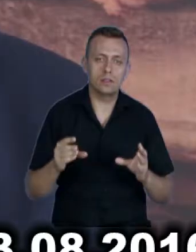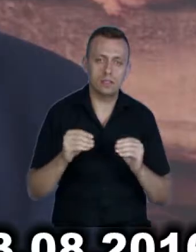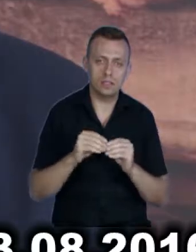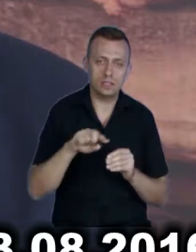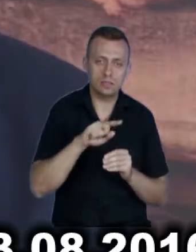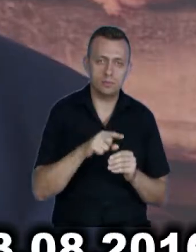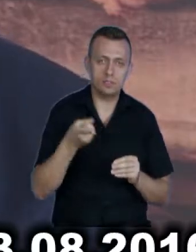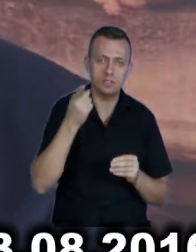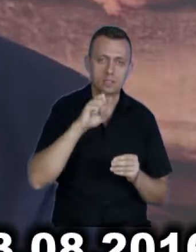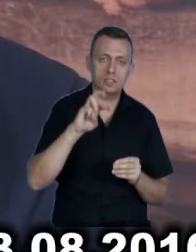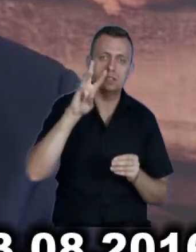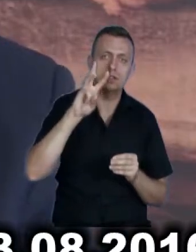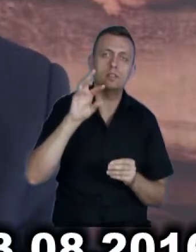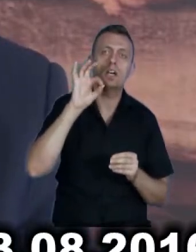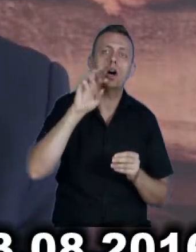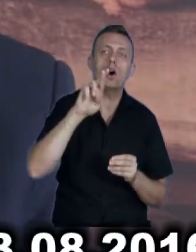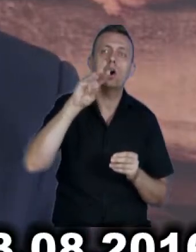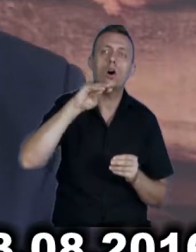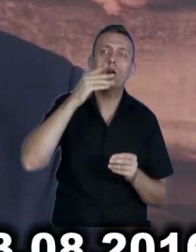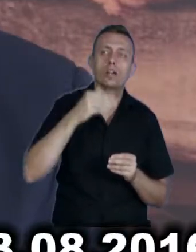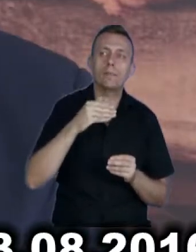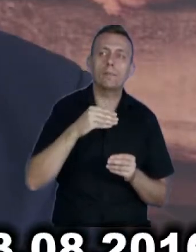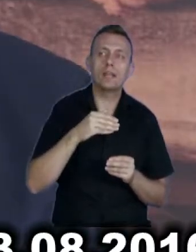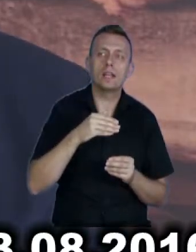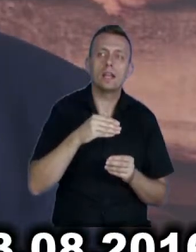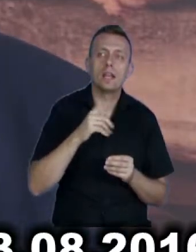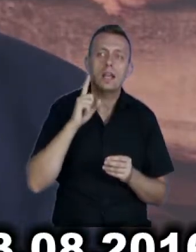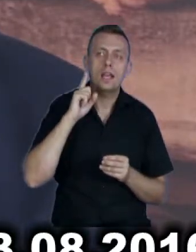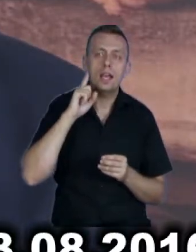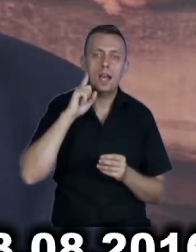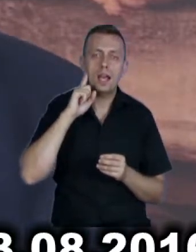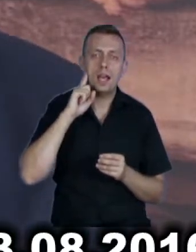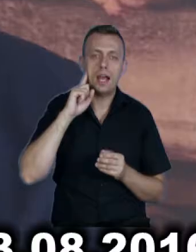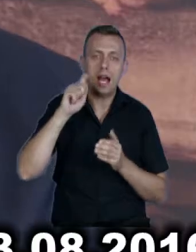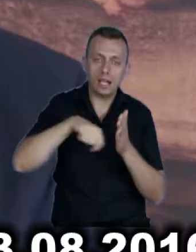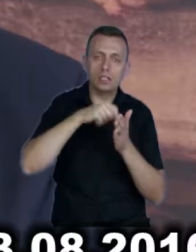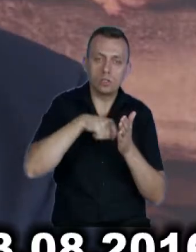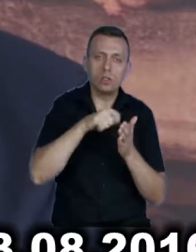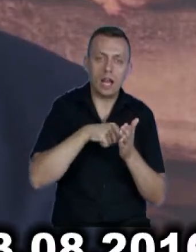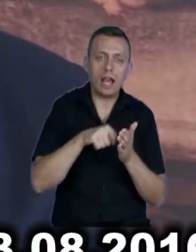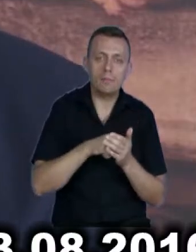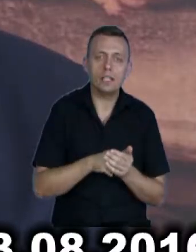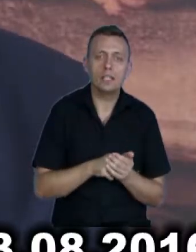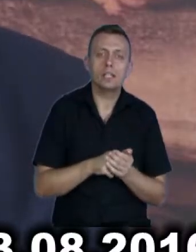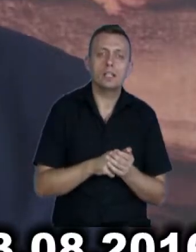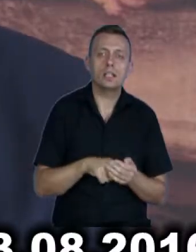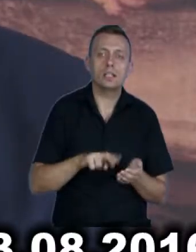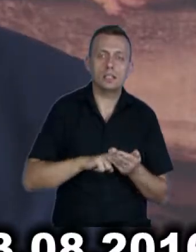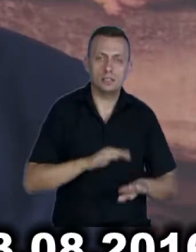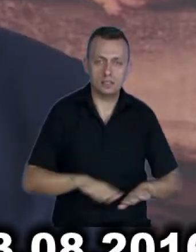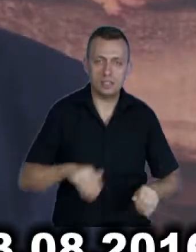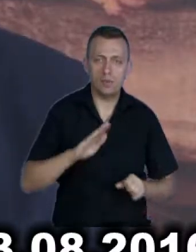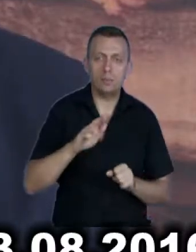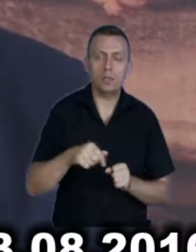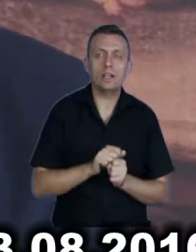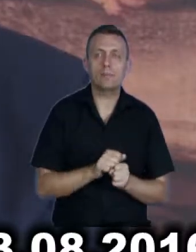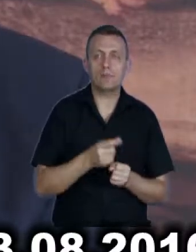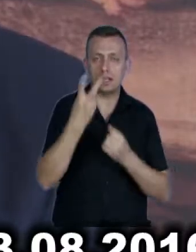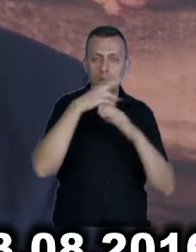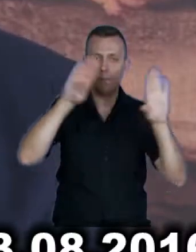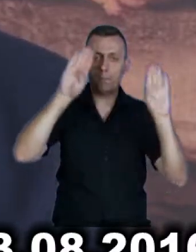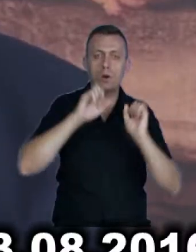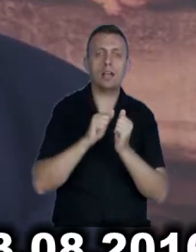epoki baroku. Od godziny 16 zaczynamy tutaj korowodem, w zasadzie nieco wcześniej korowodem przez ulicę Królewską i o